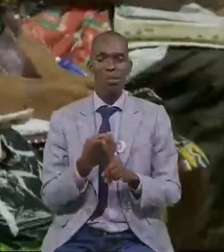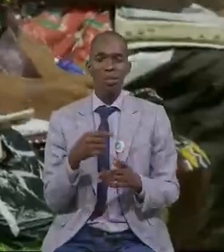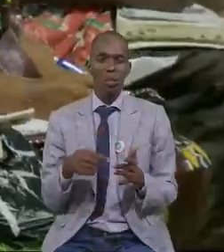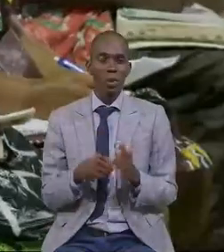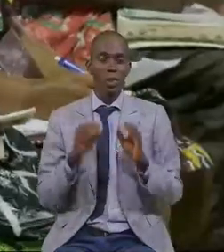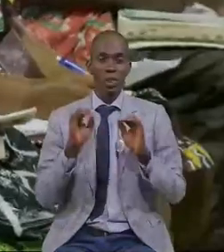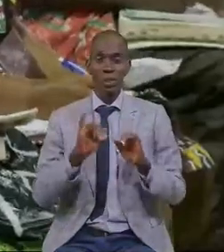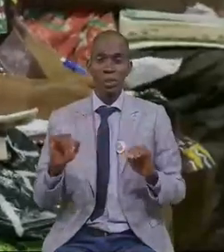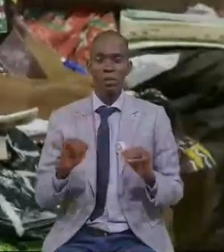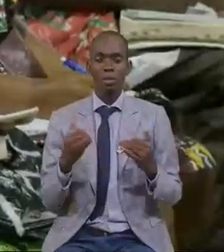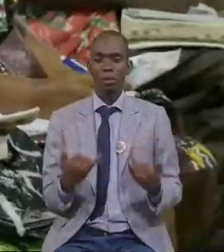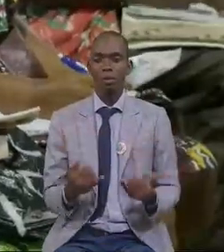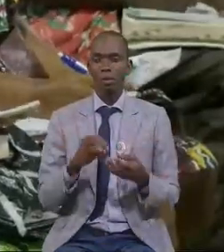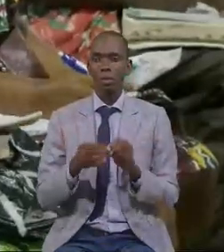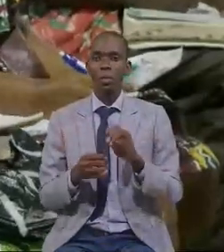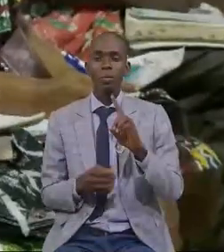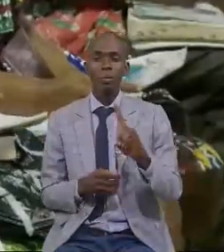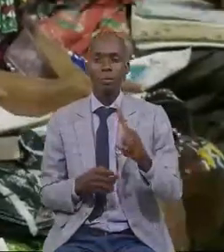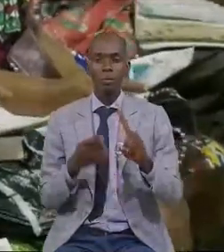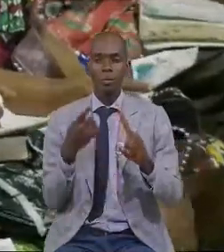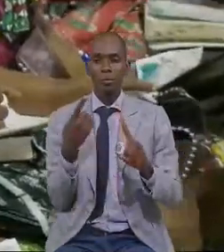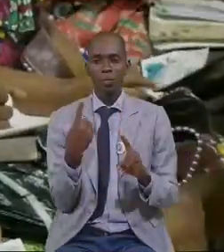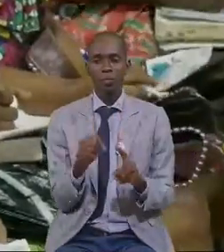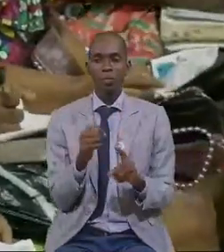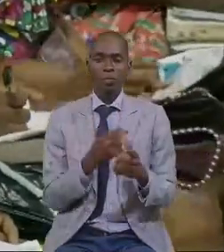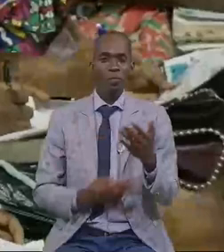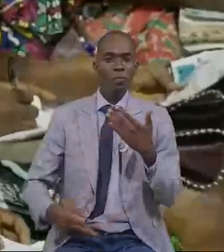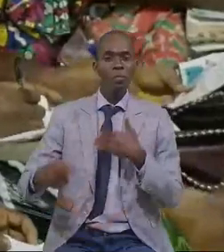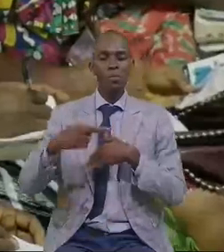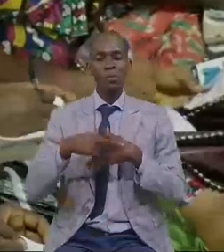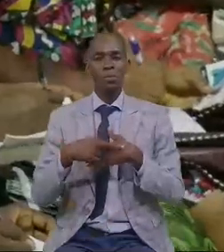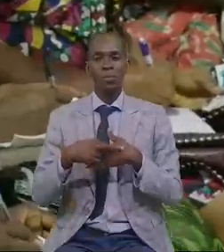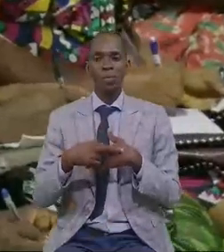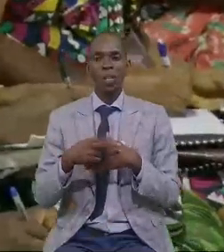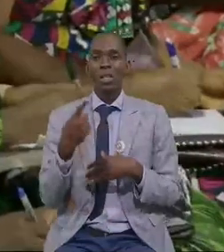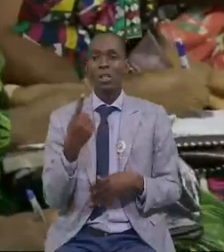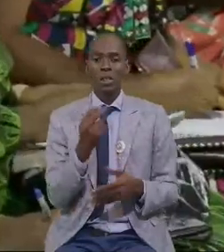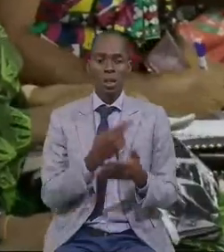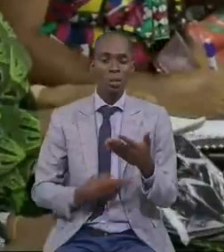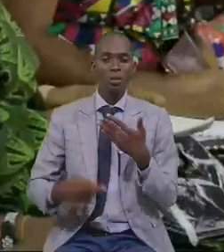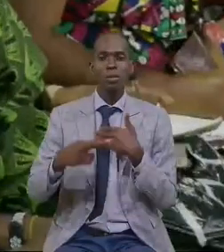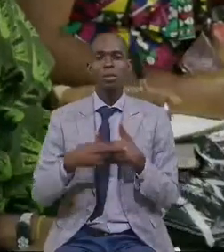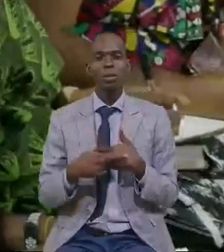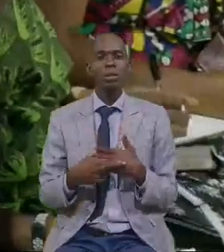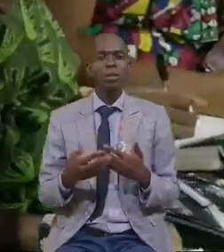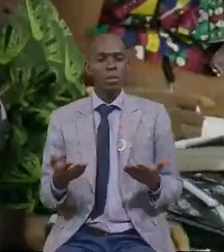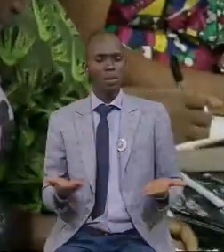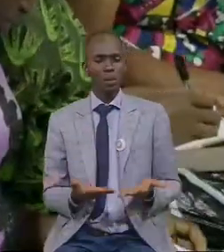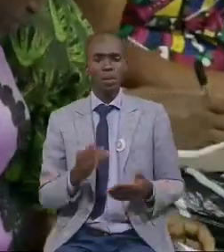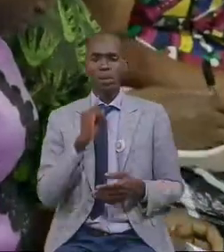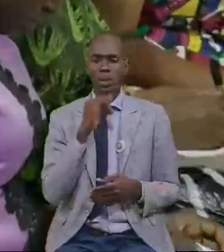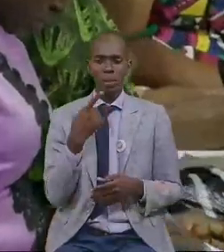ce jour. Première partie, nous allons voir la restauration. Voici le